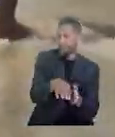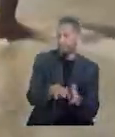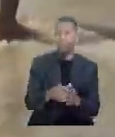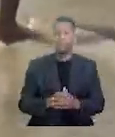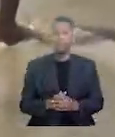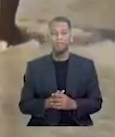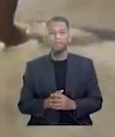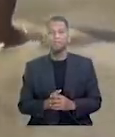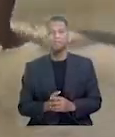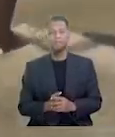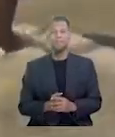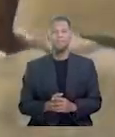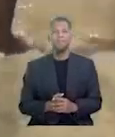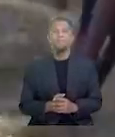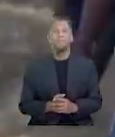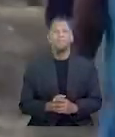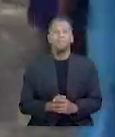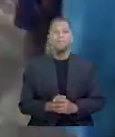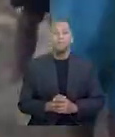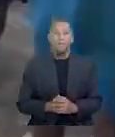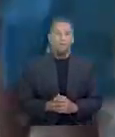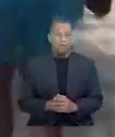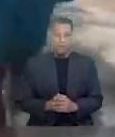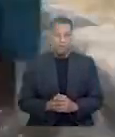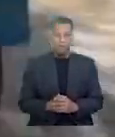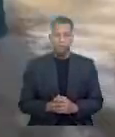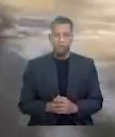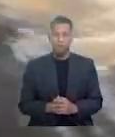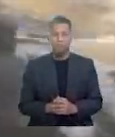Dari Purbalingga dan Brebes, Jawa Tengah, Catur Purwanto dan Yudiman melaporkan.